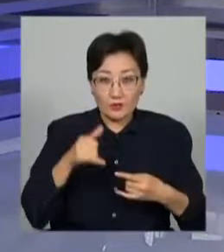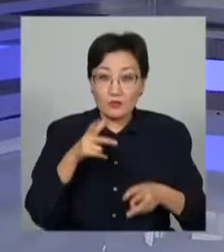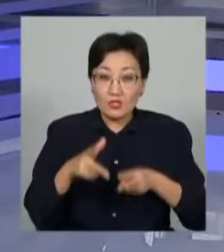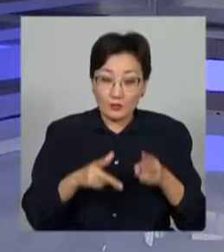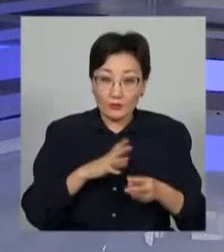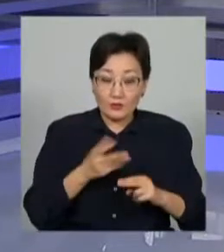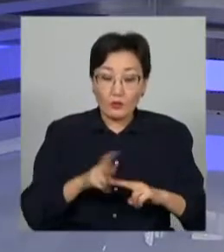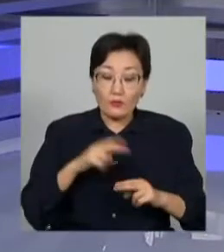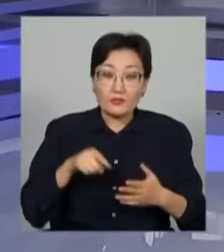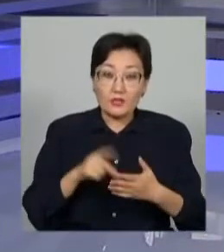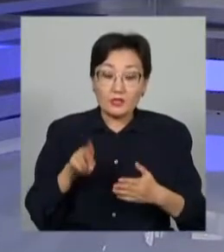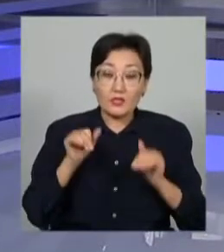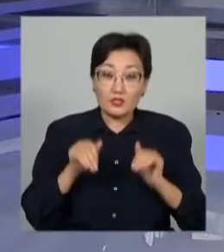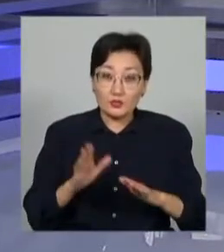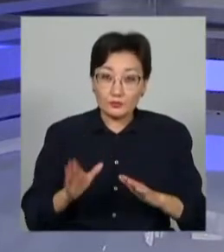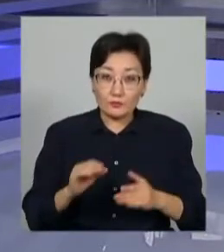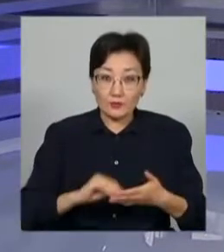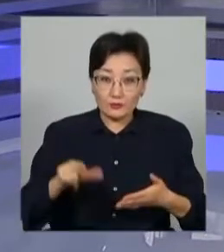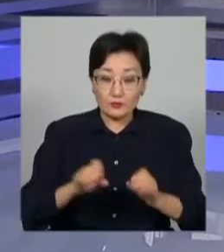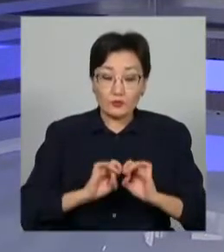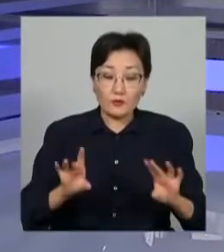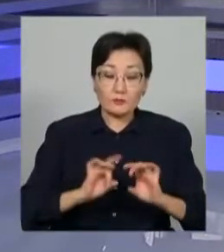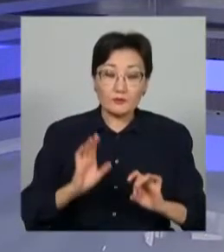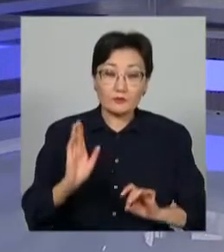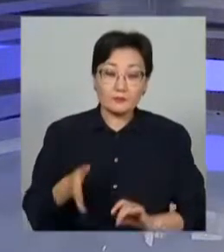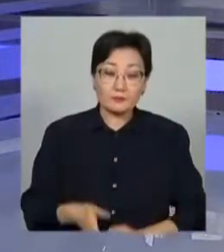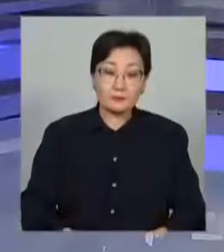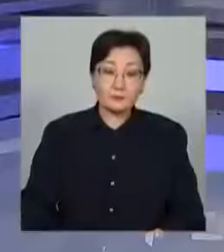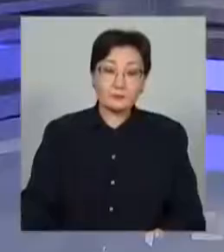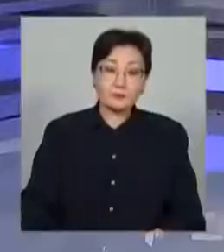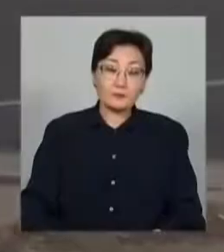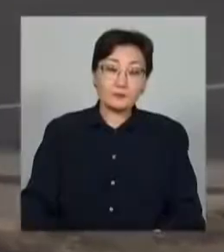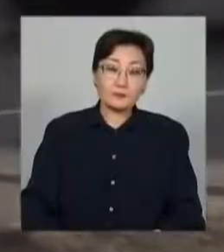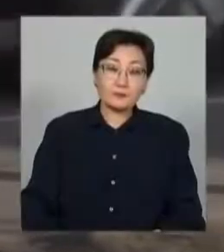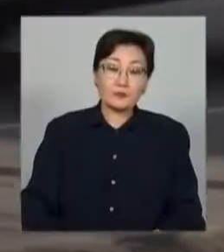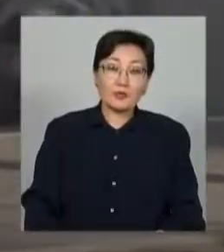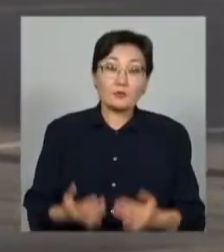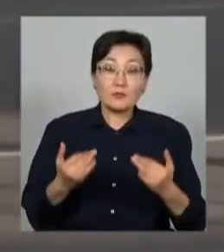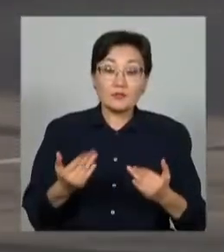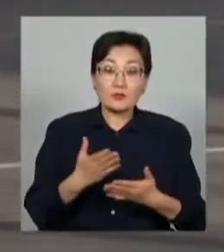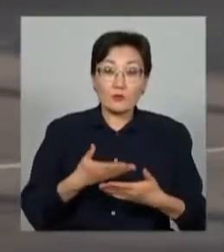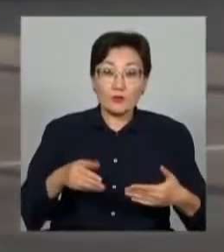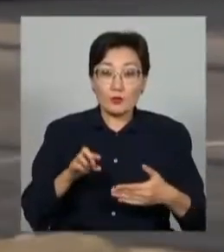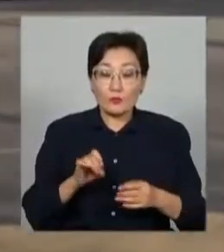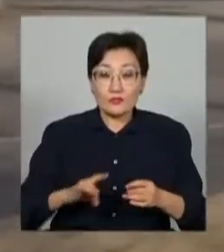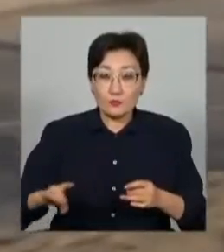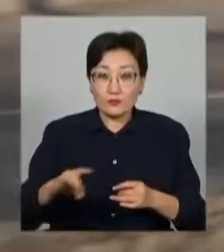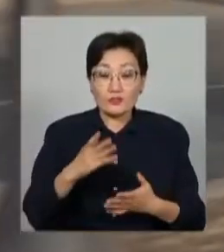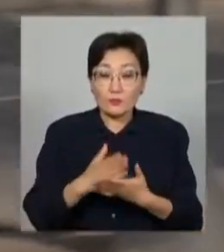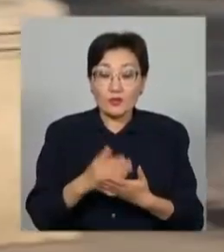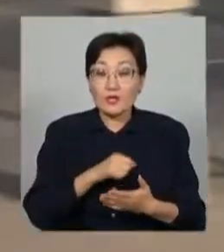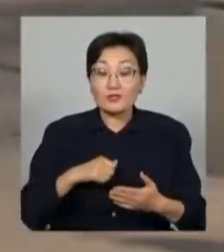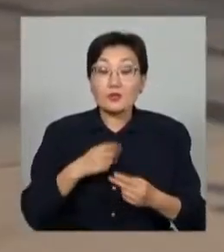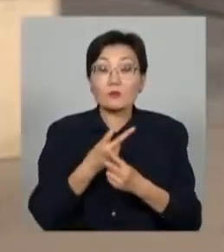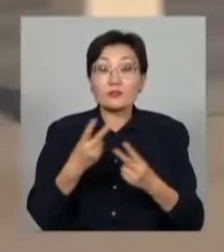айтты. Бұл мәселе қалай шешілмек, әріптесім Оразай Нұртайдан білсек. Дәл қазір біз Түркісіб ауданында жүрміз. Мұнда өздеріңіз